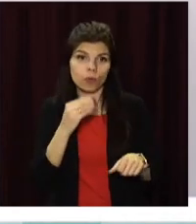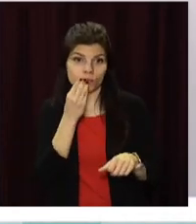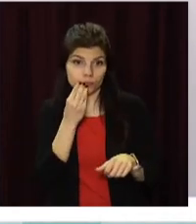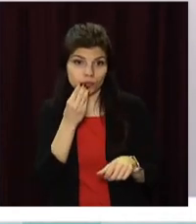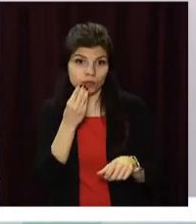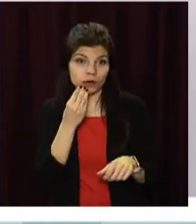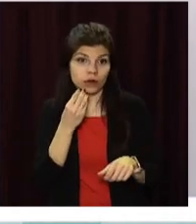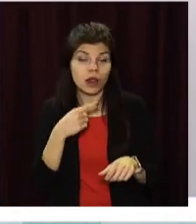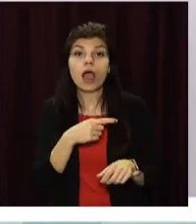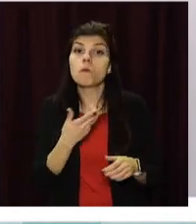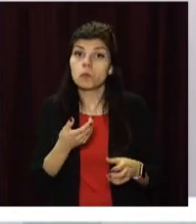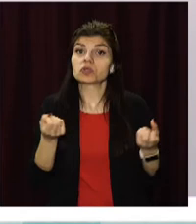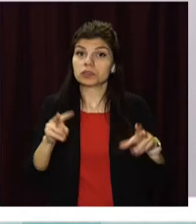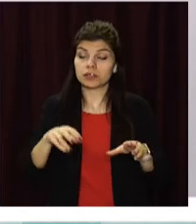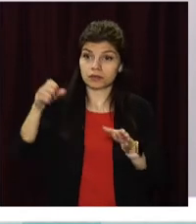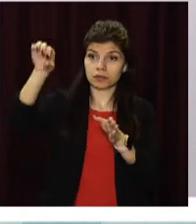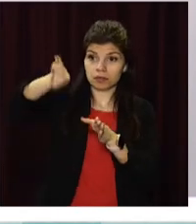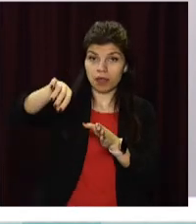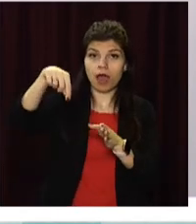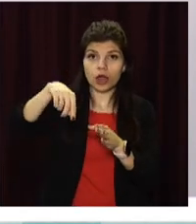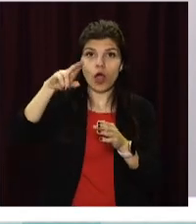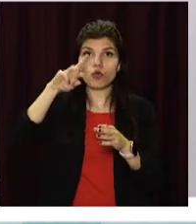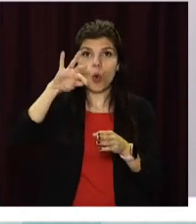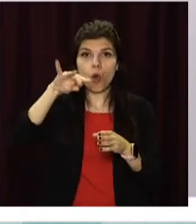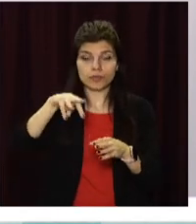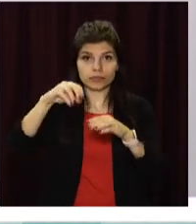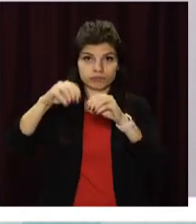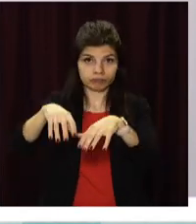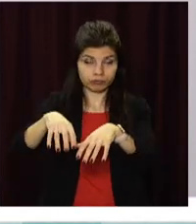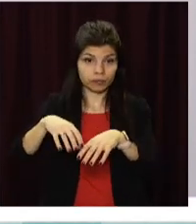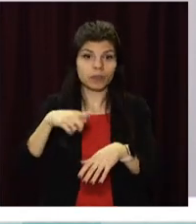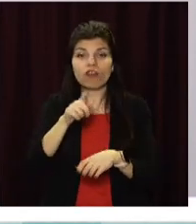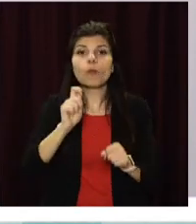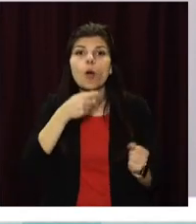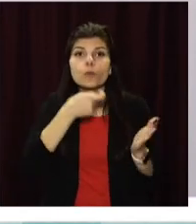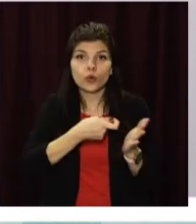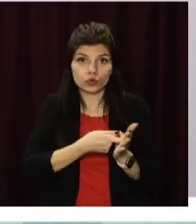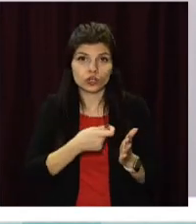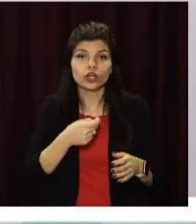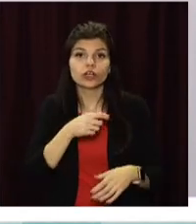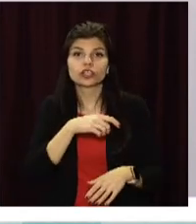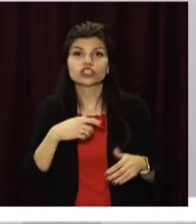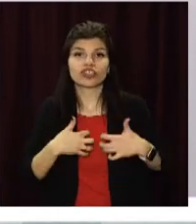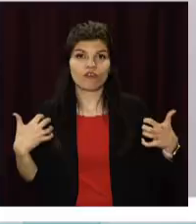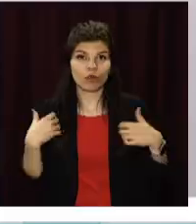там висипається корм і можна поїсти, ви можете нагодувати безпритульну